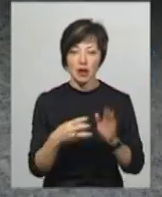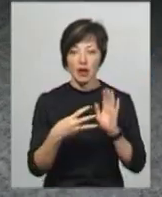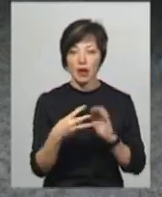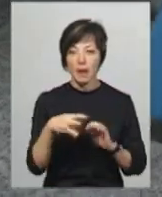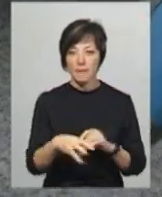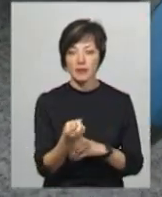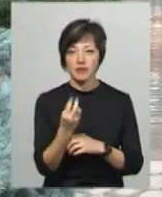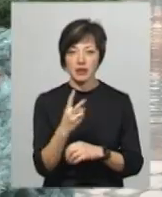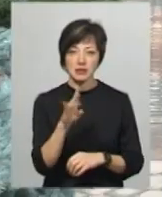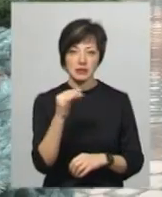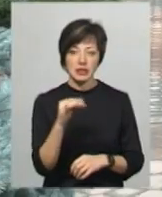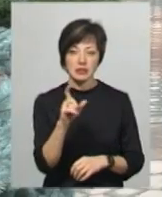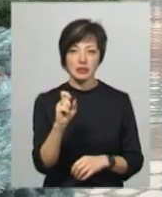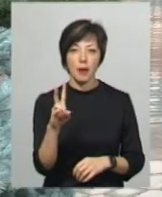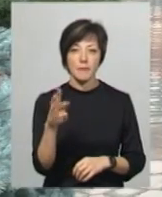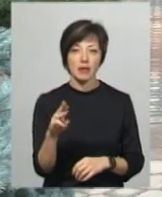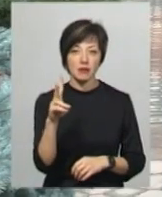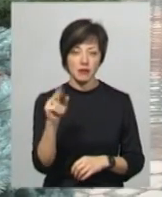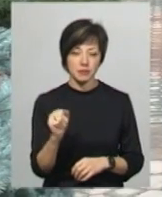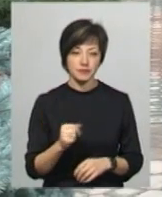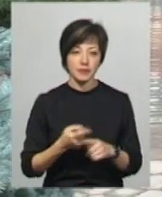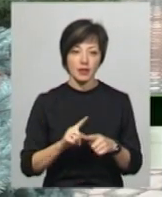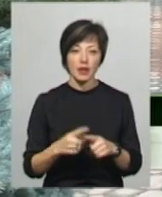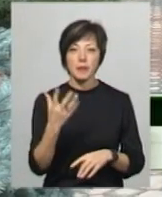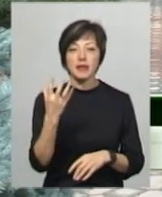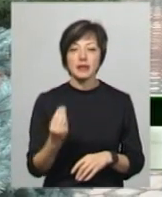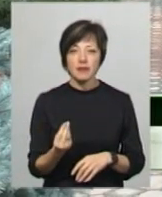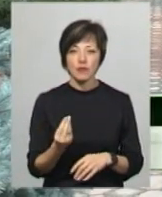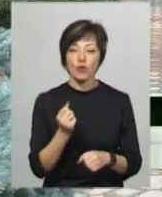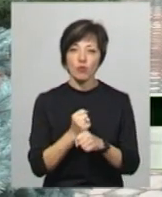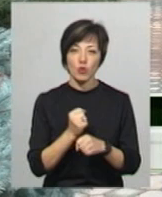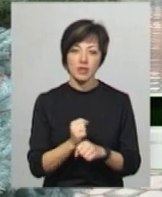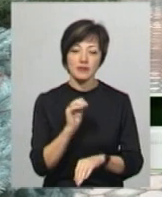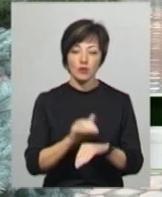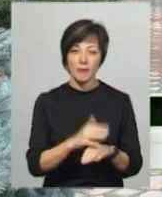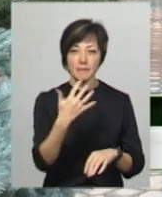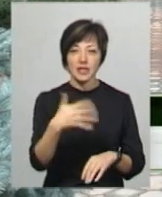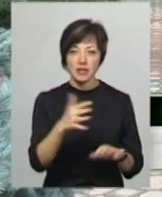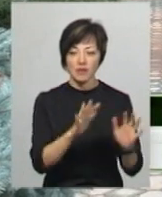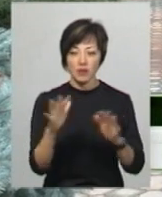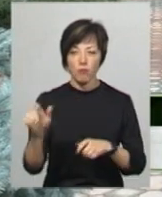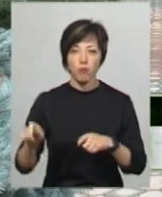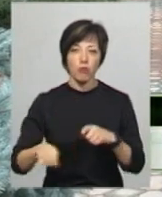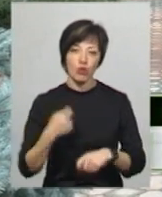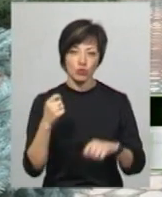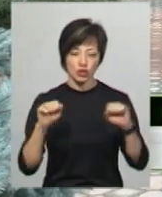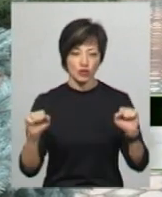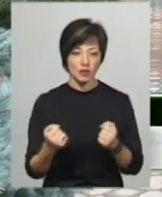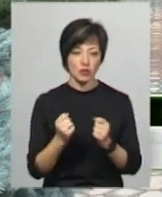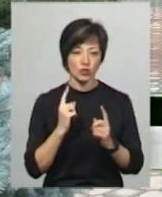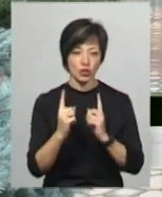М-12 Стрий-Знам'янка. За 5 днів роботи патрульні задокументували близько 50 випадків порушення швидкісного режиму